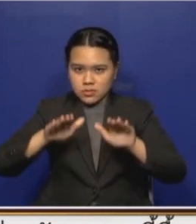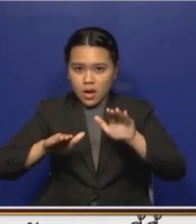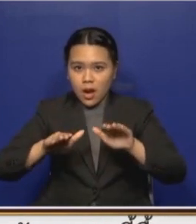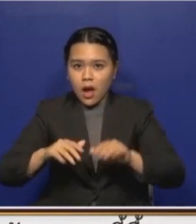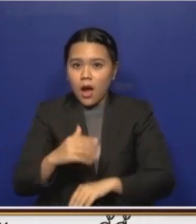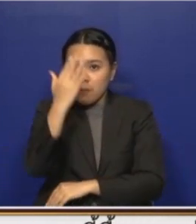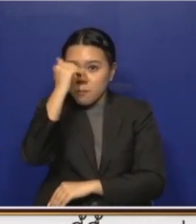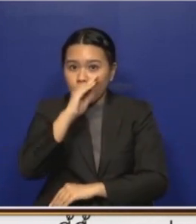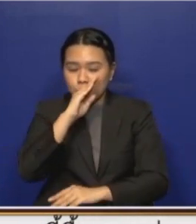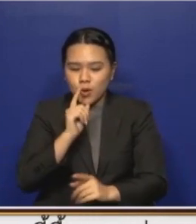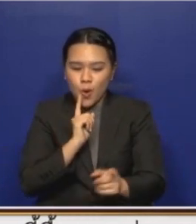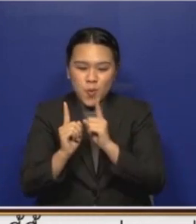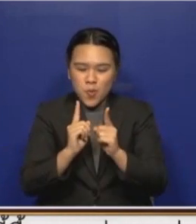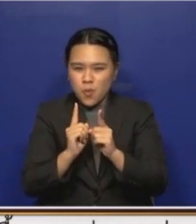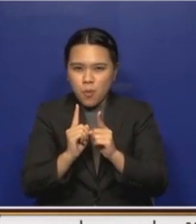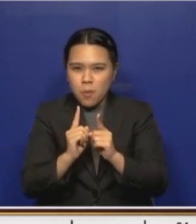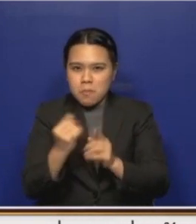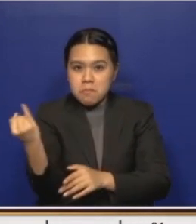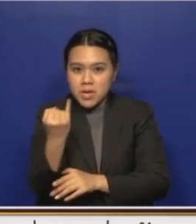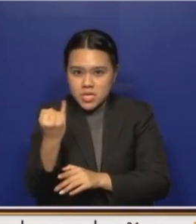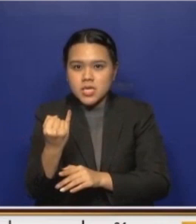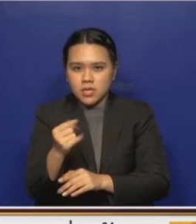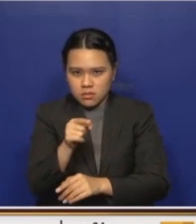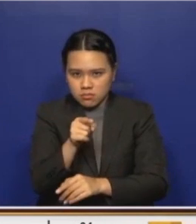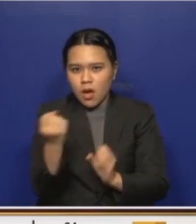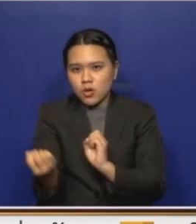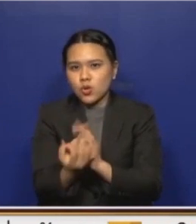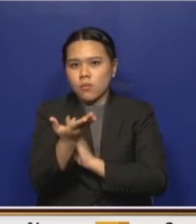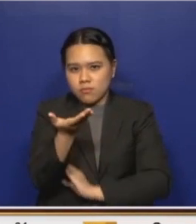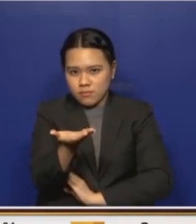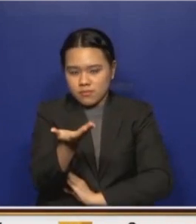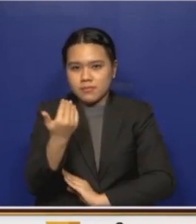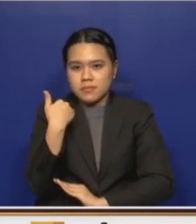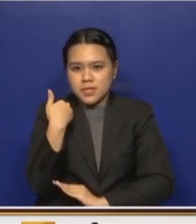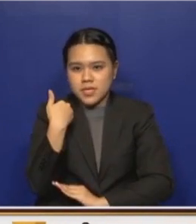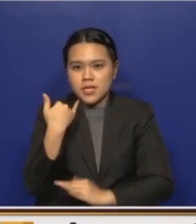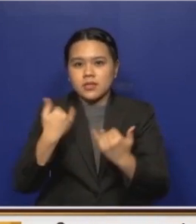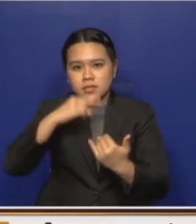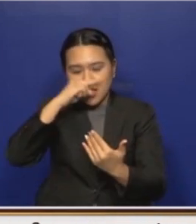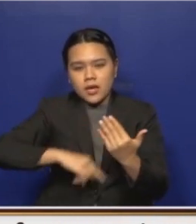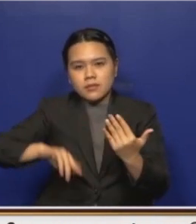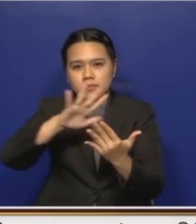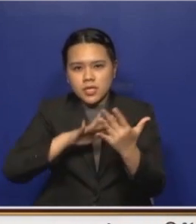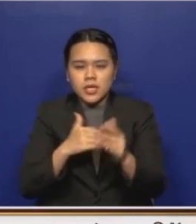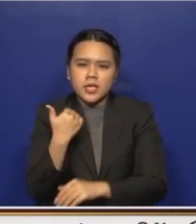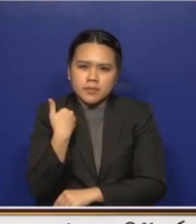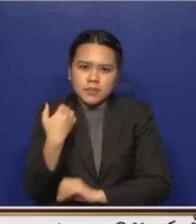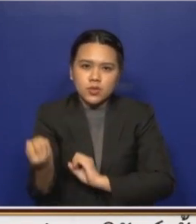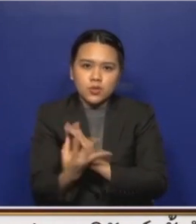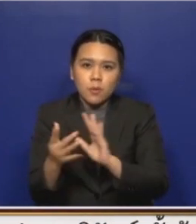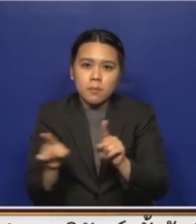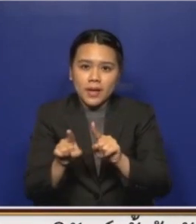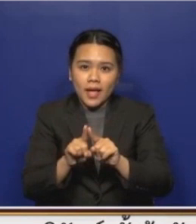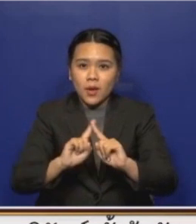ไม่ถูกต้องตามกฎหมายหรือประเทศไทยก็ทำอย่างนี้ฮะแต่บังเอิญเราไปใกล้จีนจนผิดปกติแล้วเดี๋ยวท่านดูสไลด์ต่อ